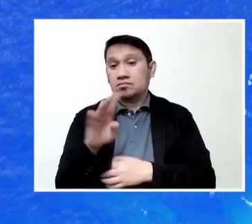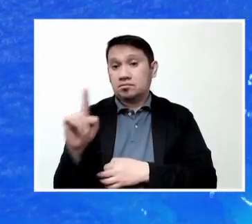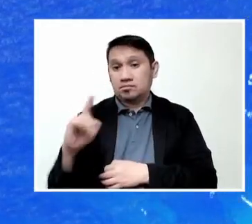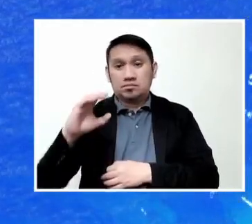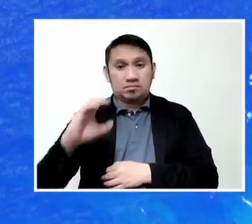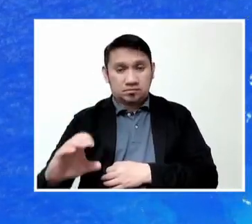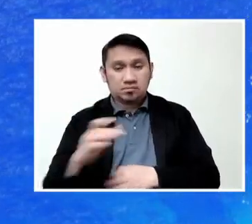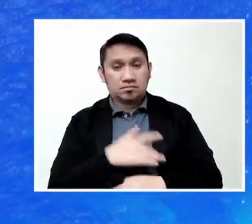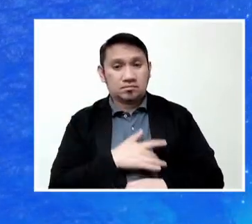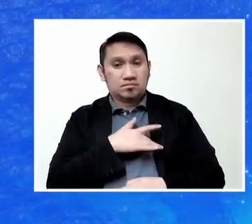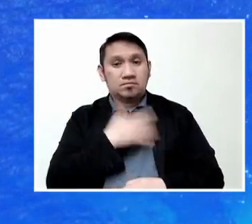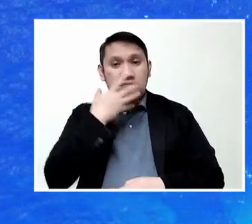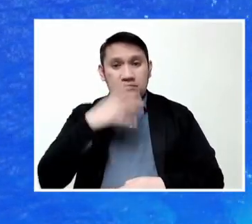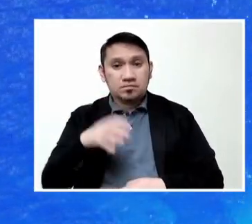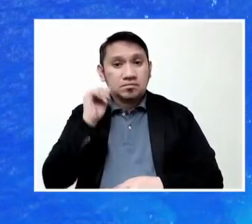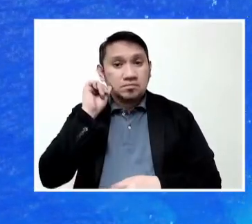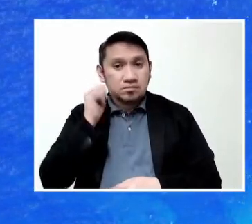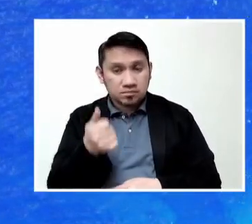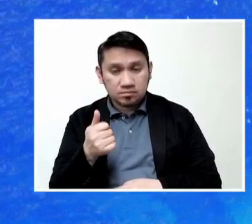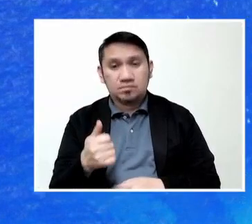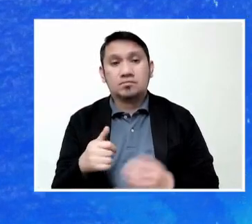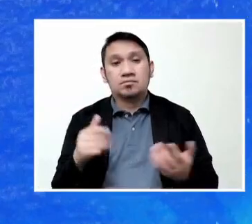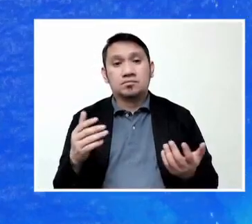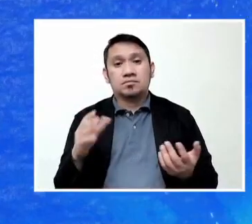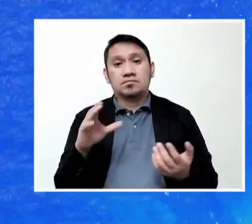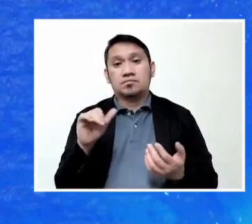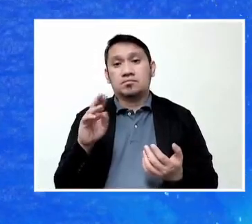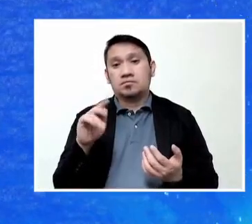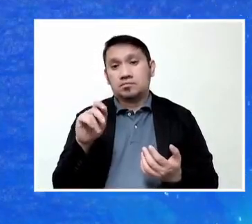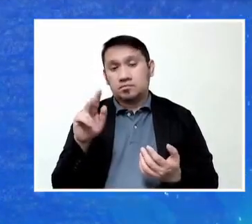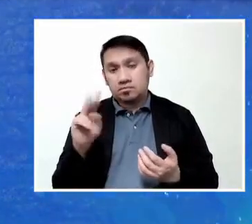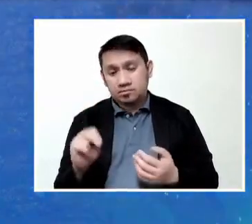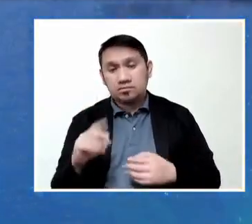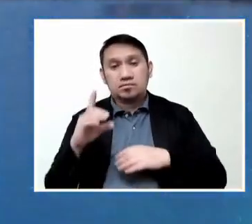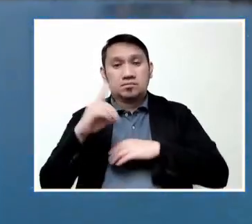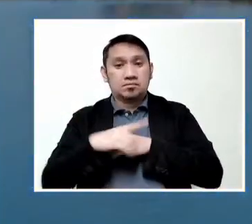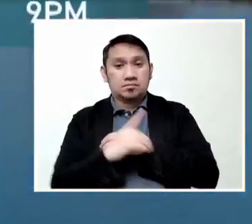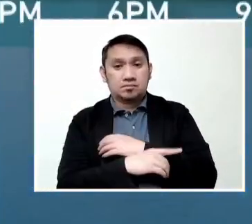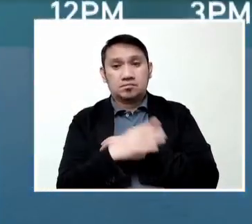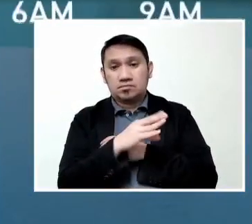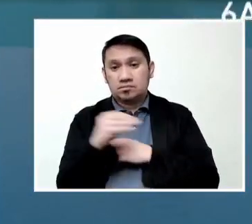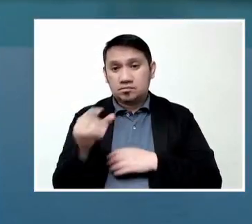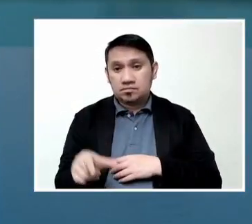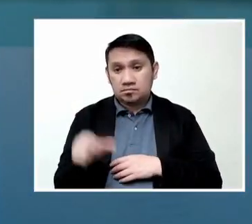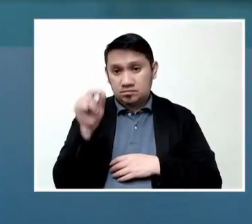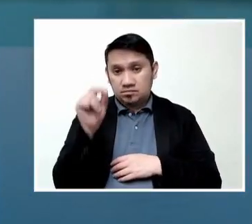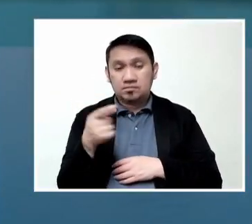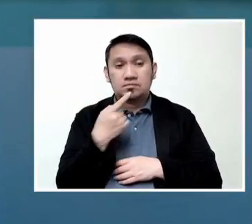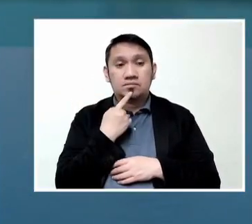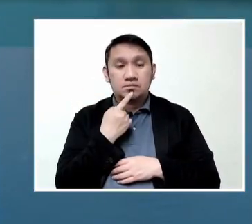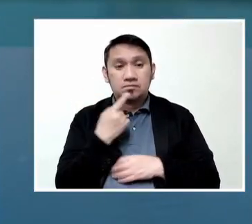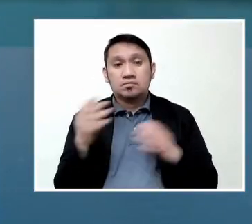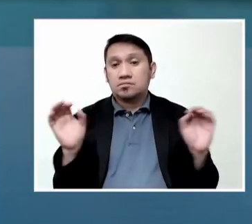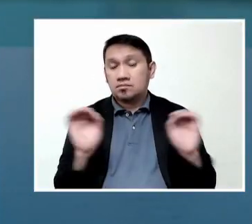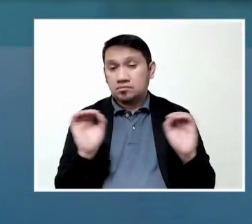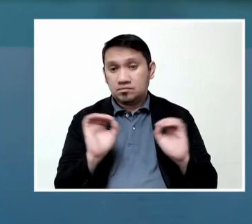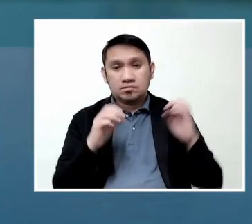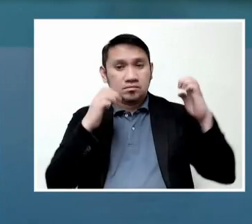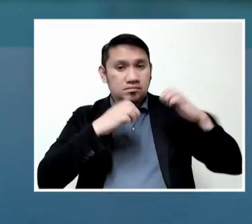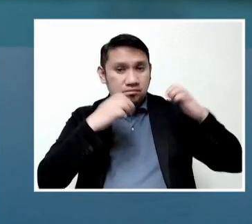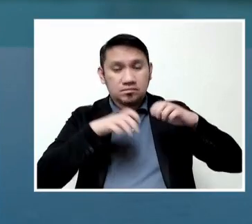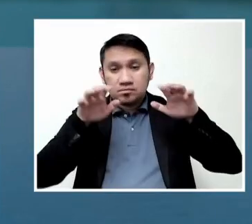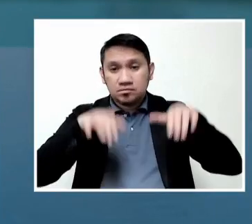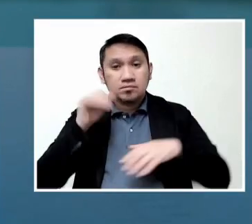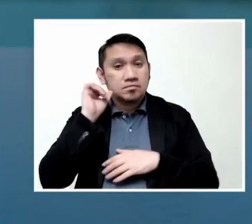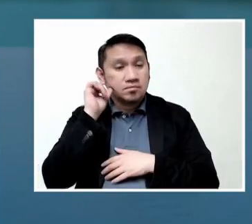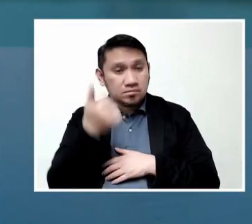sa Cabanatuan, Dagupan at Tarlac. At tayo po sa Metro Manila, wala pa rin inaasahang pag-ulan bukas, maaraw pero may